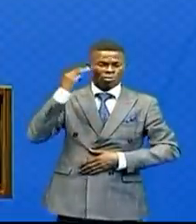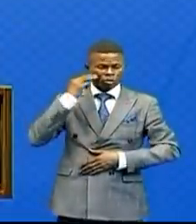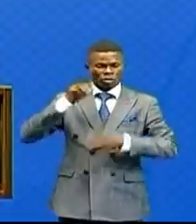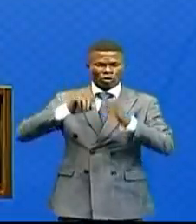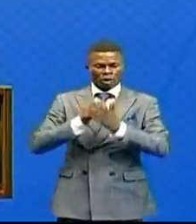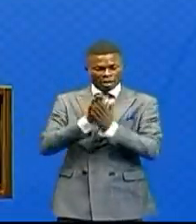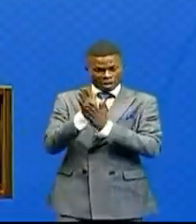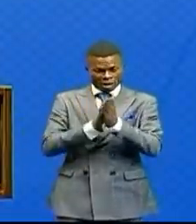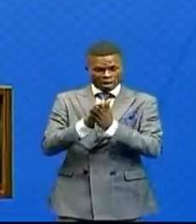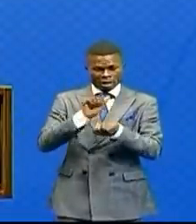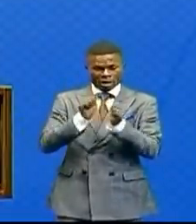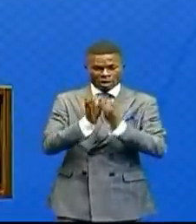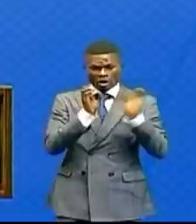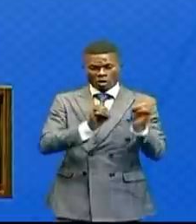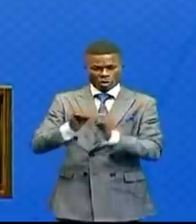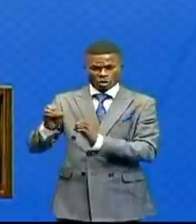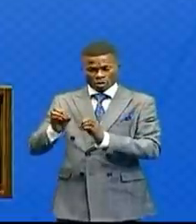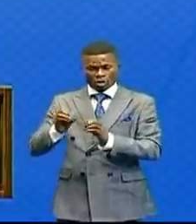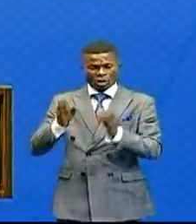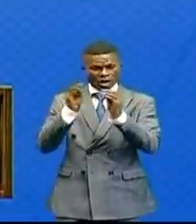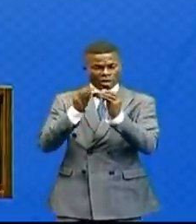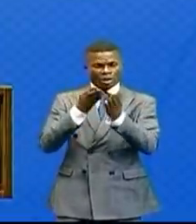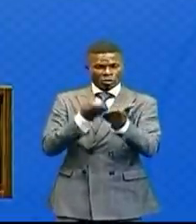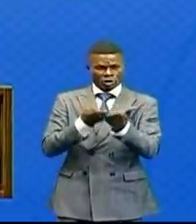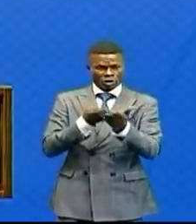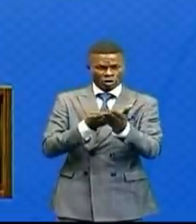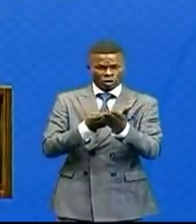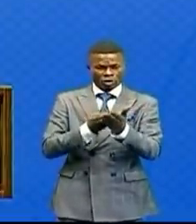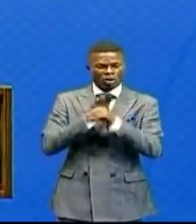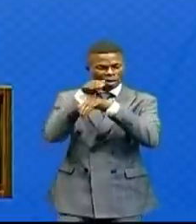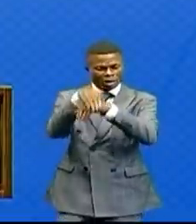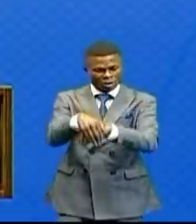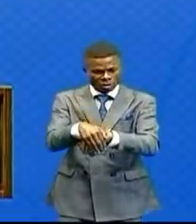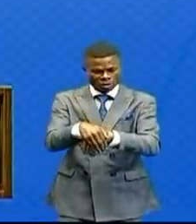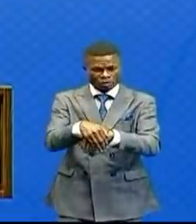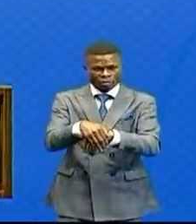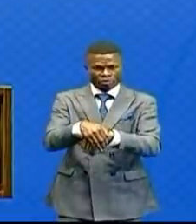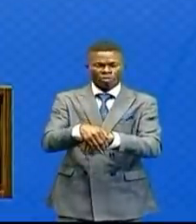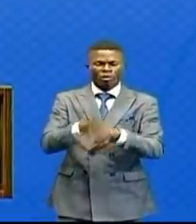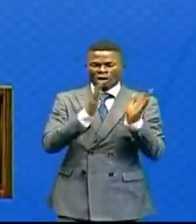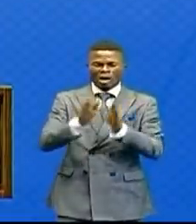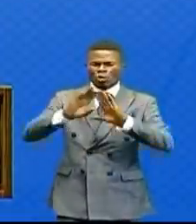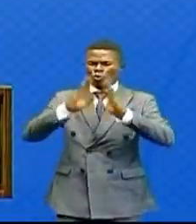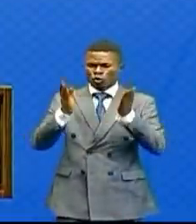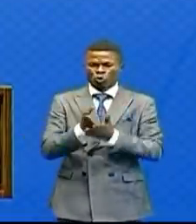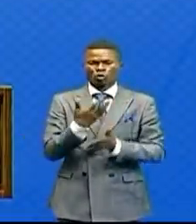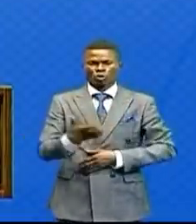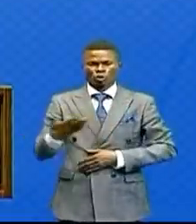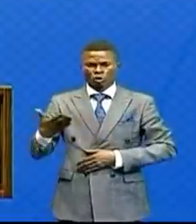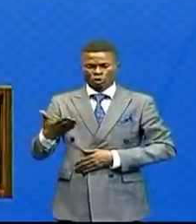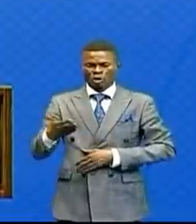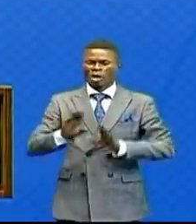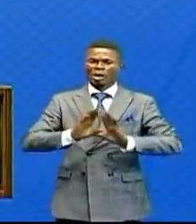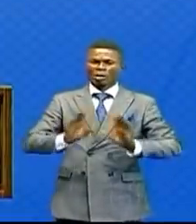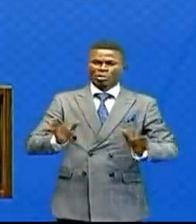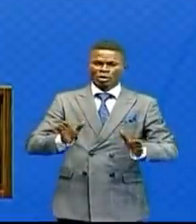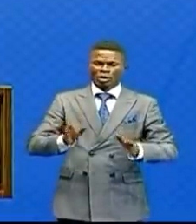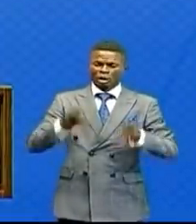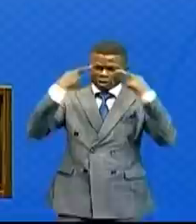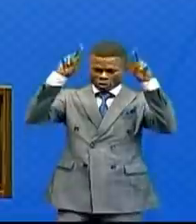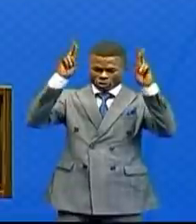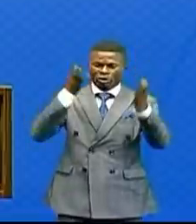directement concernés par l'organisation des dites rencontres de s'investir en prenant toutes les dispositions requises pour